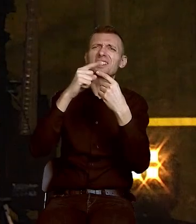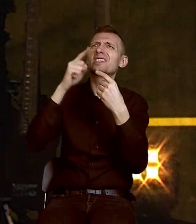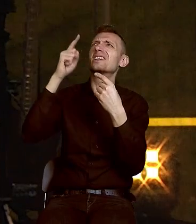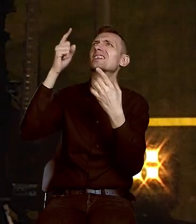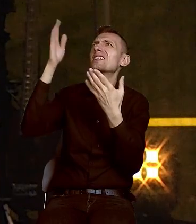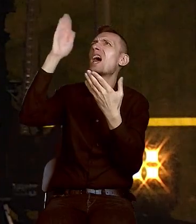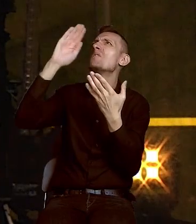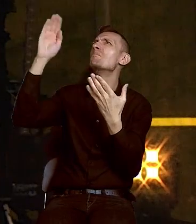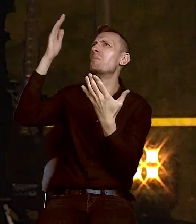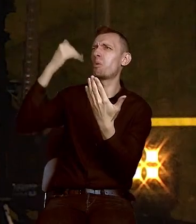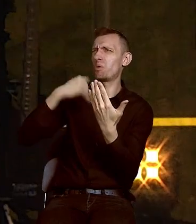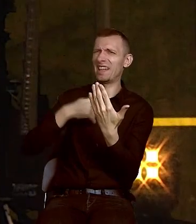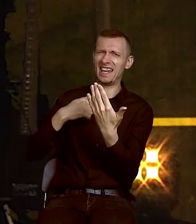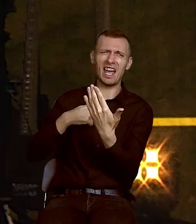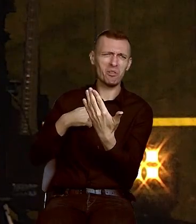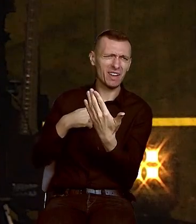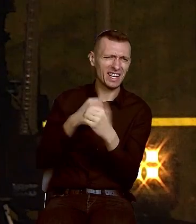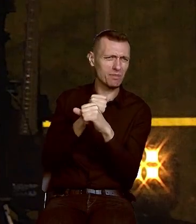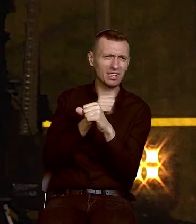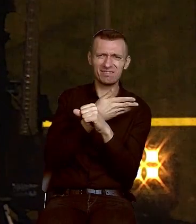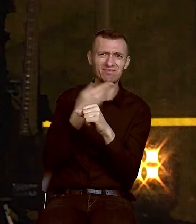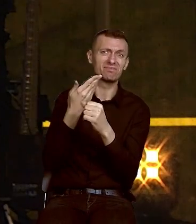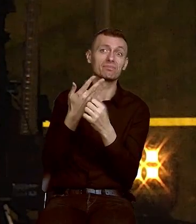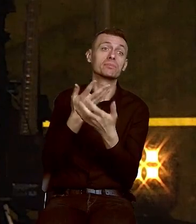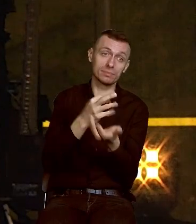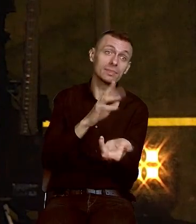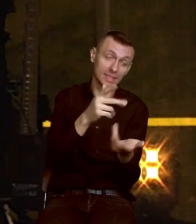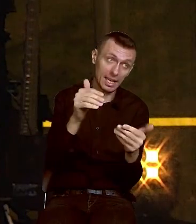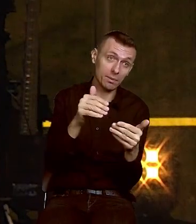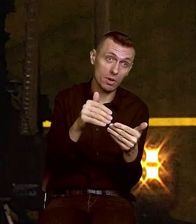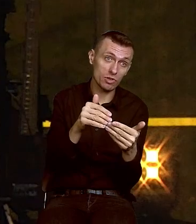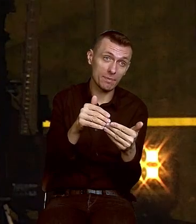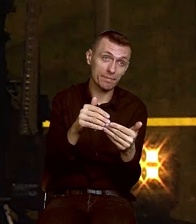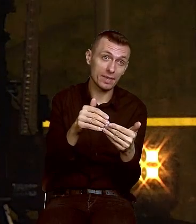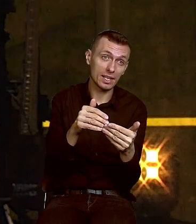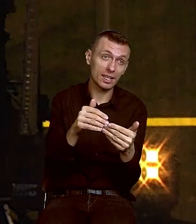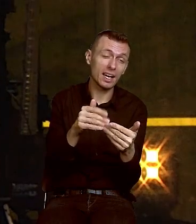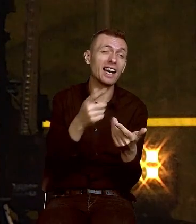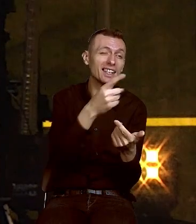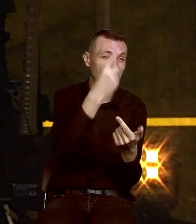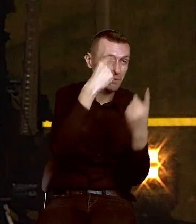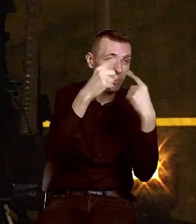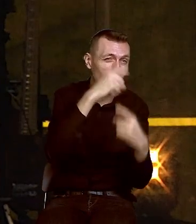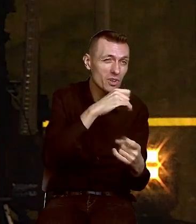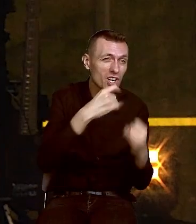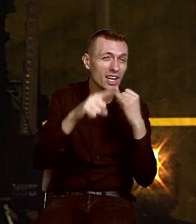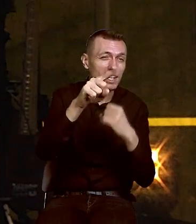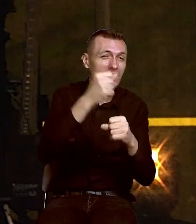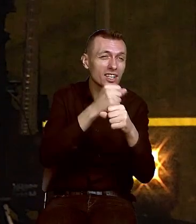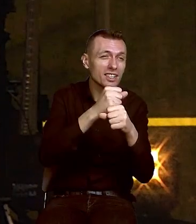Ale pomyśl, jeśli stracisz pracę, czy Bóg może mieć dla ciebie jakiś lepszy cel?